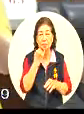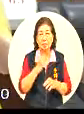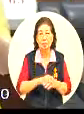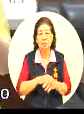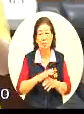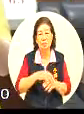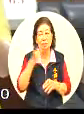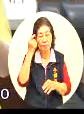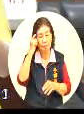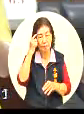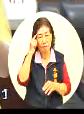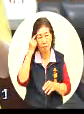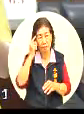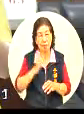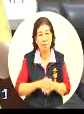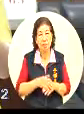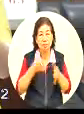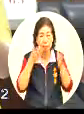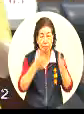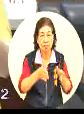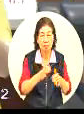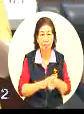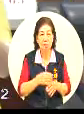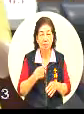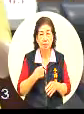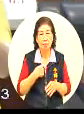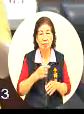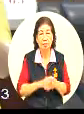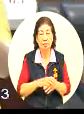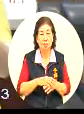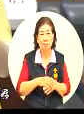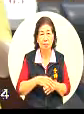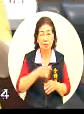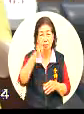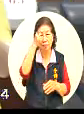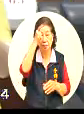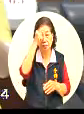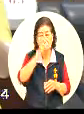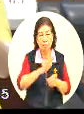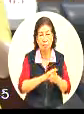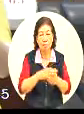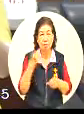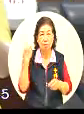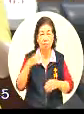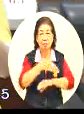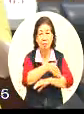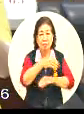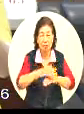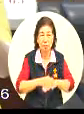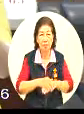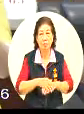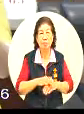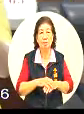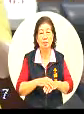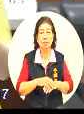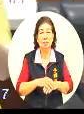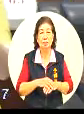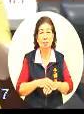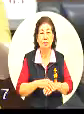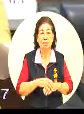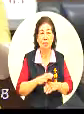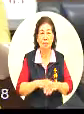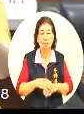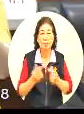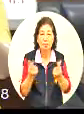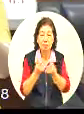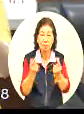底下针对本市针对黄埔新村哦，哎，希望可不可以像我们的台北